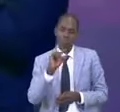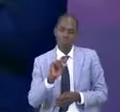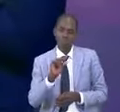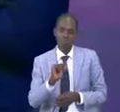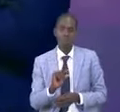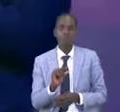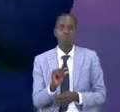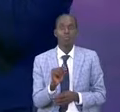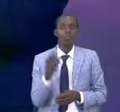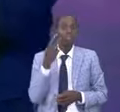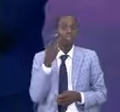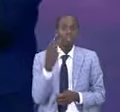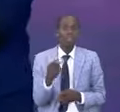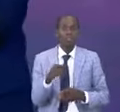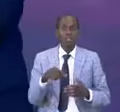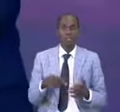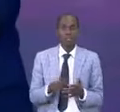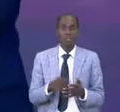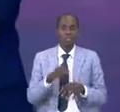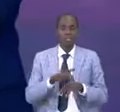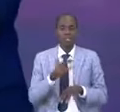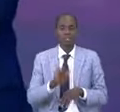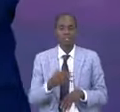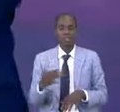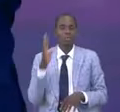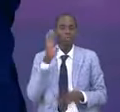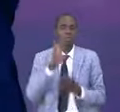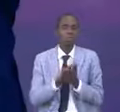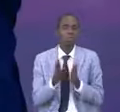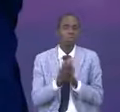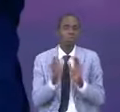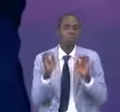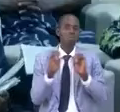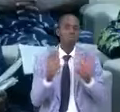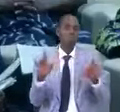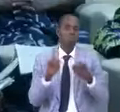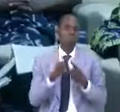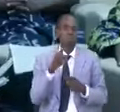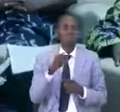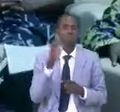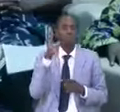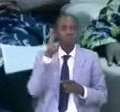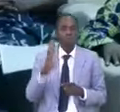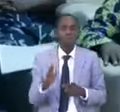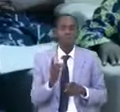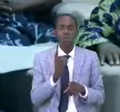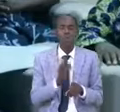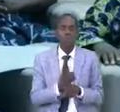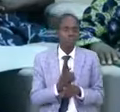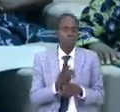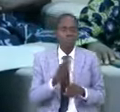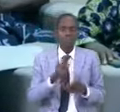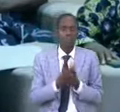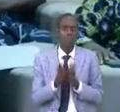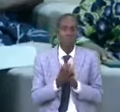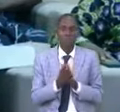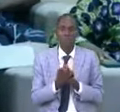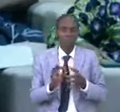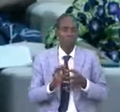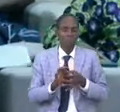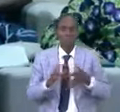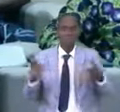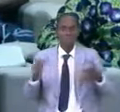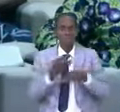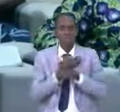vie de ne sont plus rien pour vous vous pouvez laisser passer et servir Dieu pouvez laisser passer et